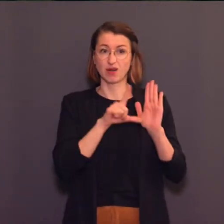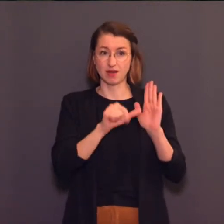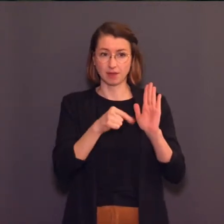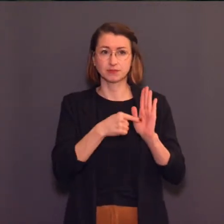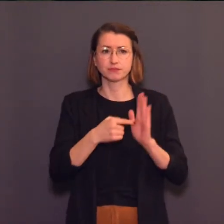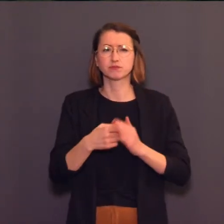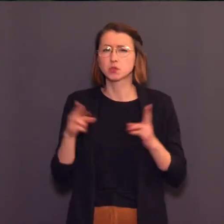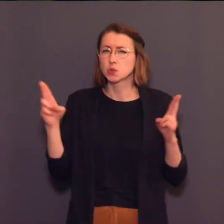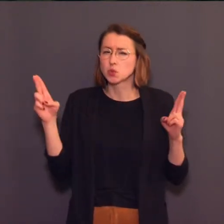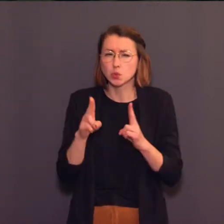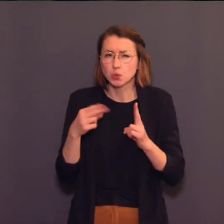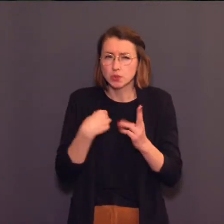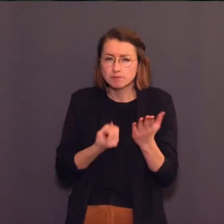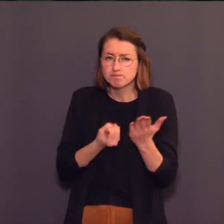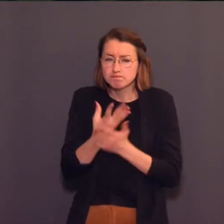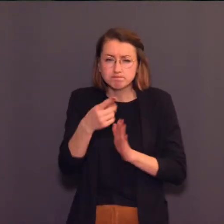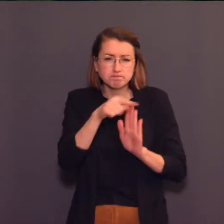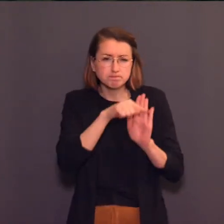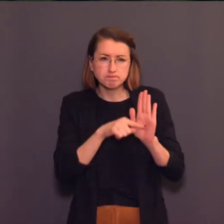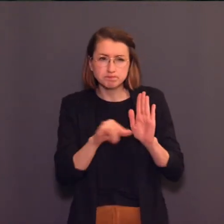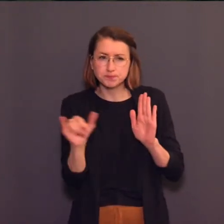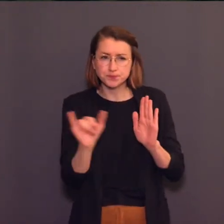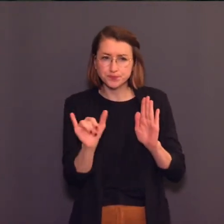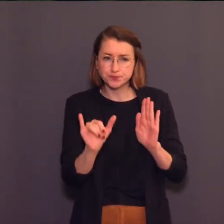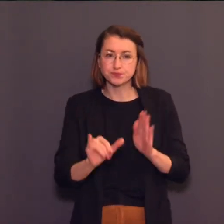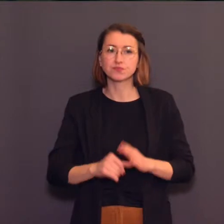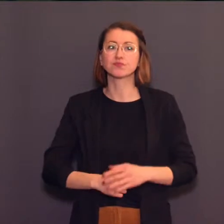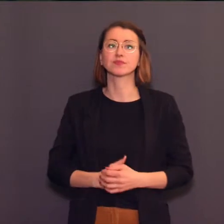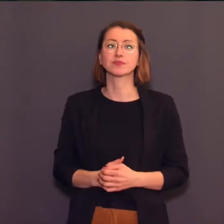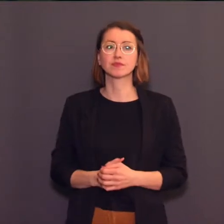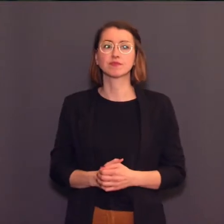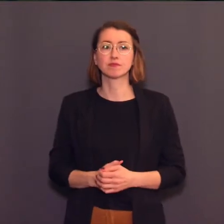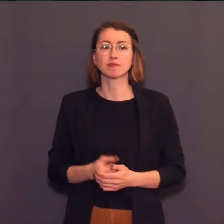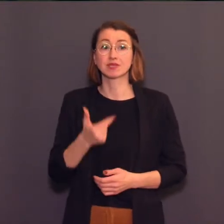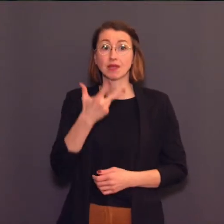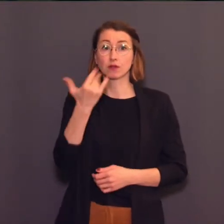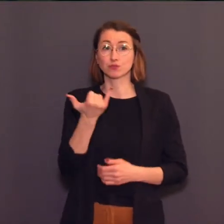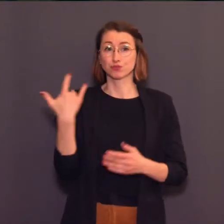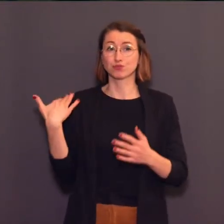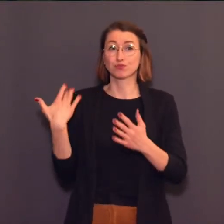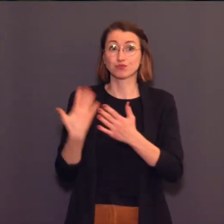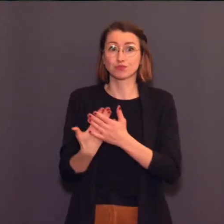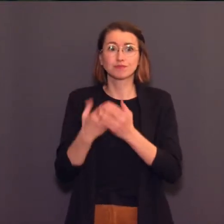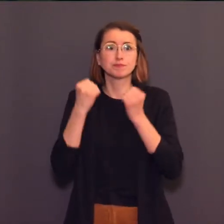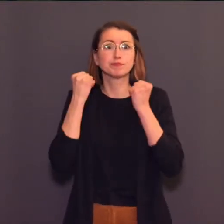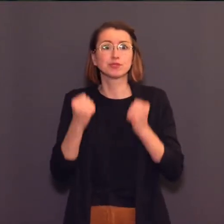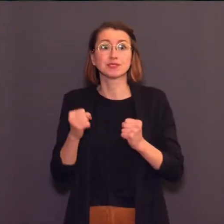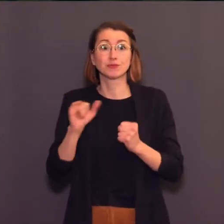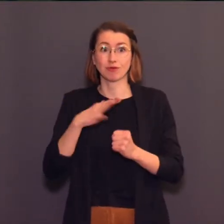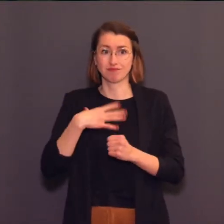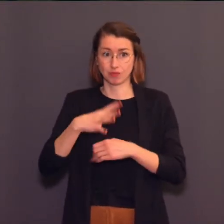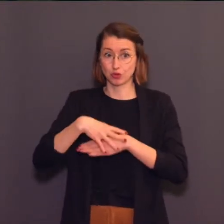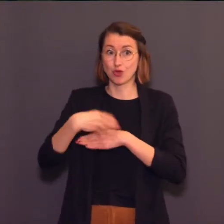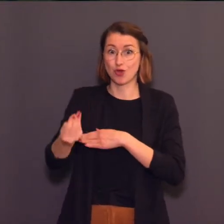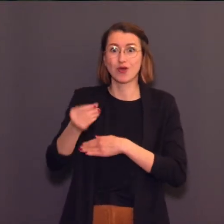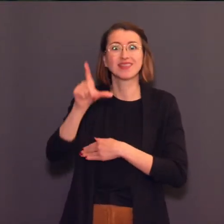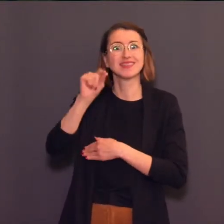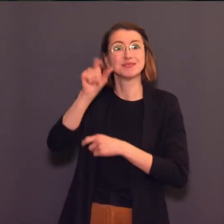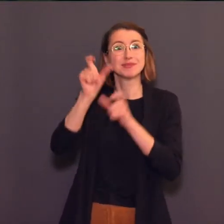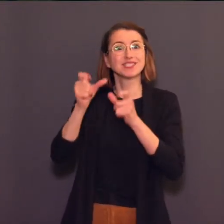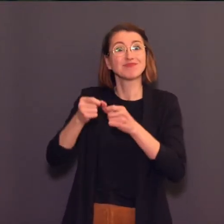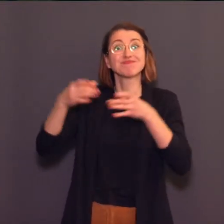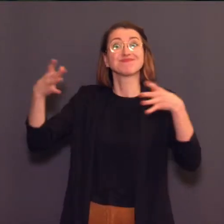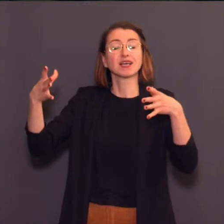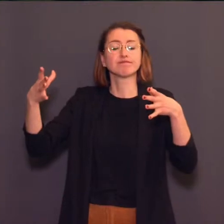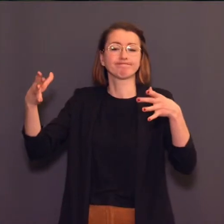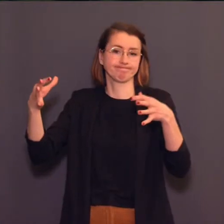Contrairement à ce qu'on avait pu se permettre ces derniers jours, nous pourrons nous rassembler à l'extérieur à 4 et non plus à 10. Les enfants jusqu'à 12